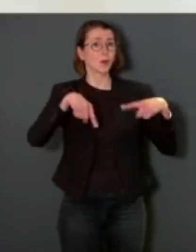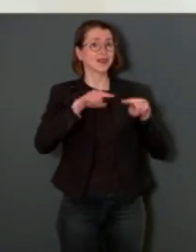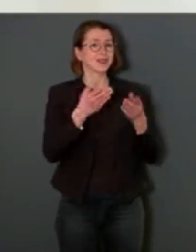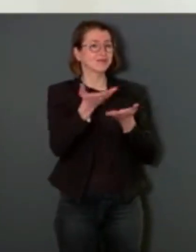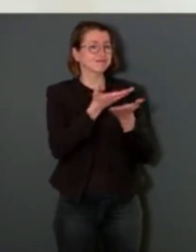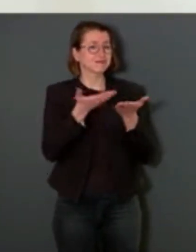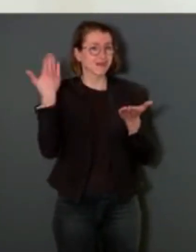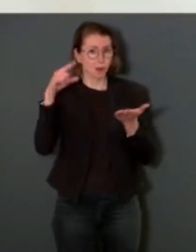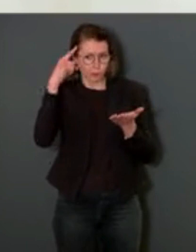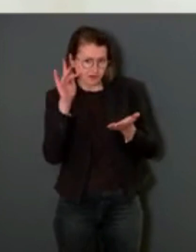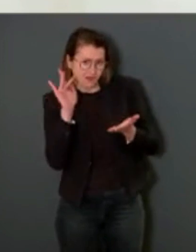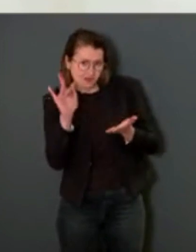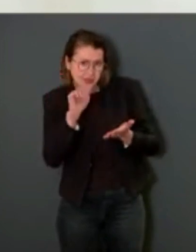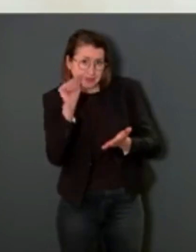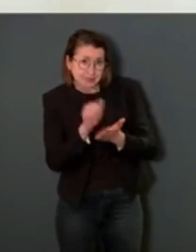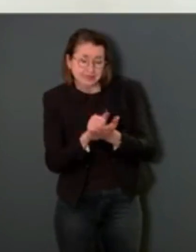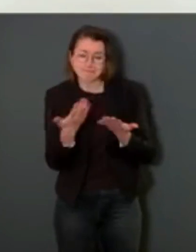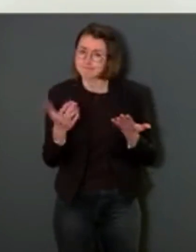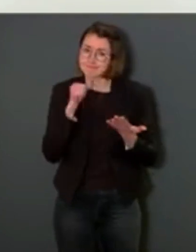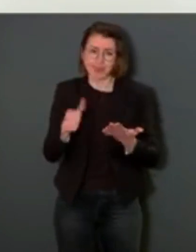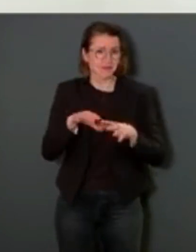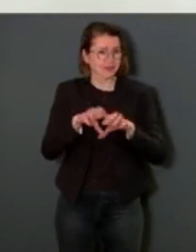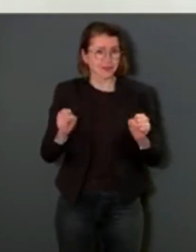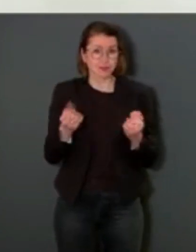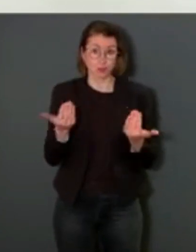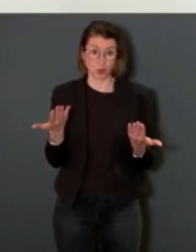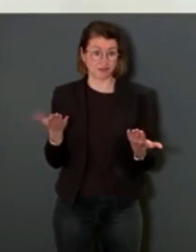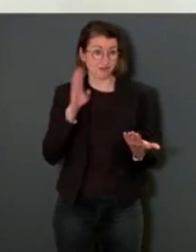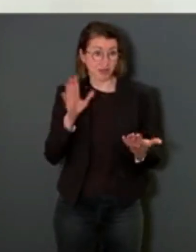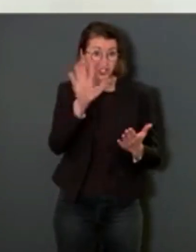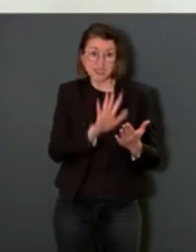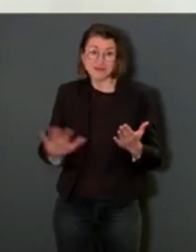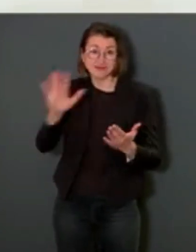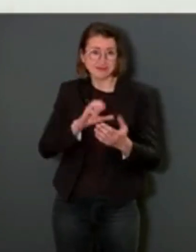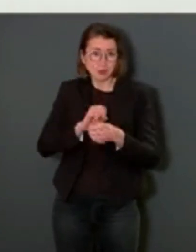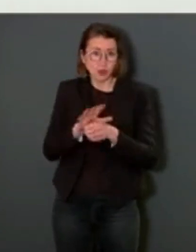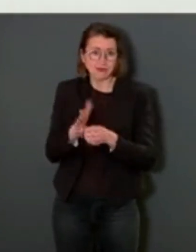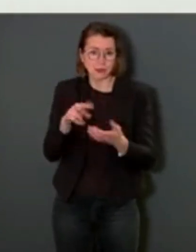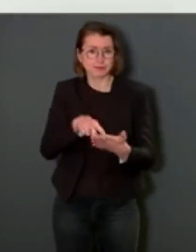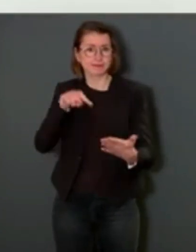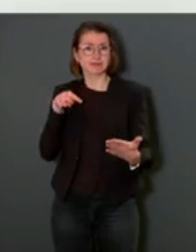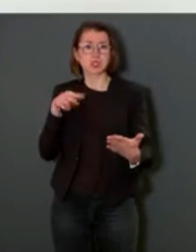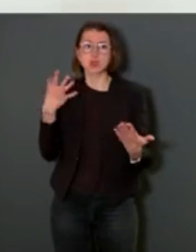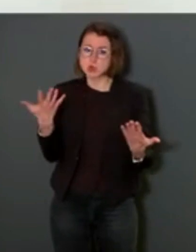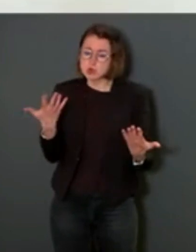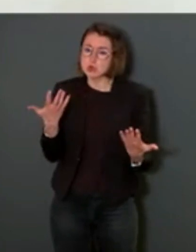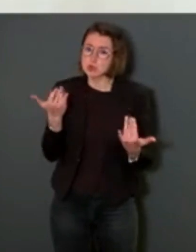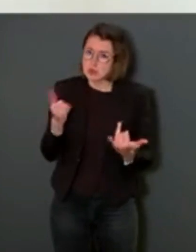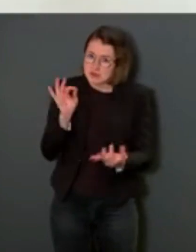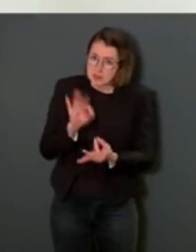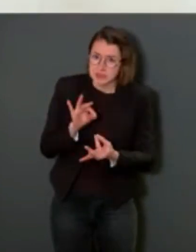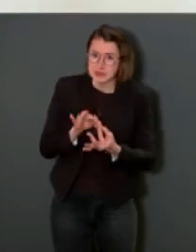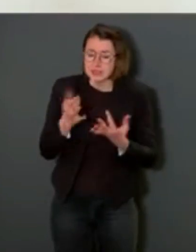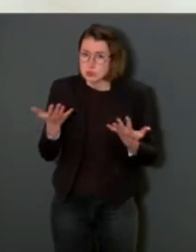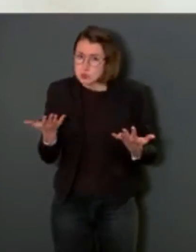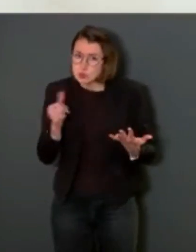La situation par rapport à Covid dans notre pays reste particulièrement délicate. Et nous avons,